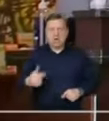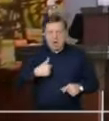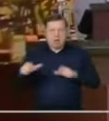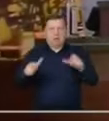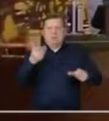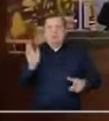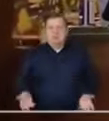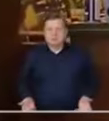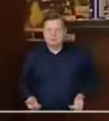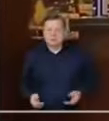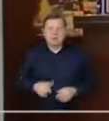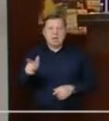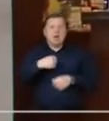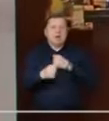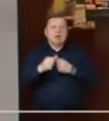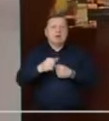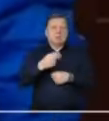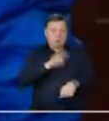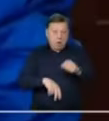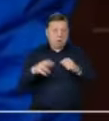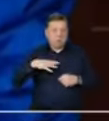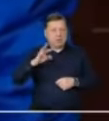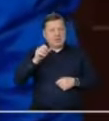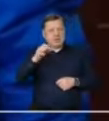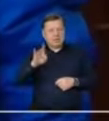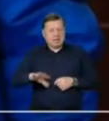potrzebne. Policjanci i pracownicy sanepidu skontrolowali tatrzańskie